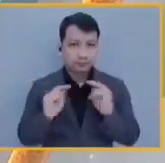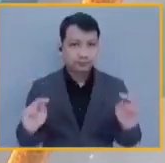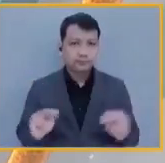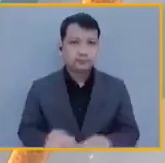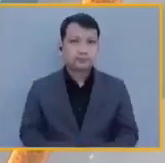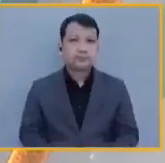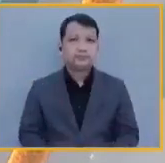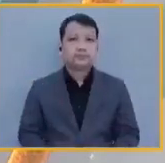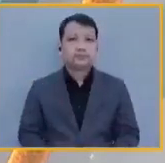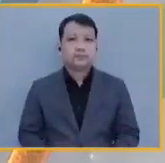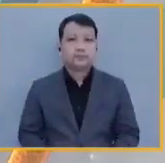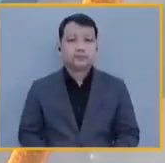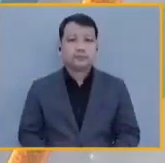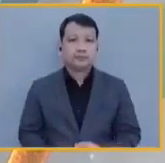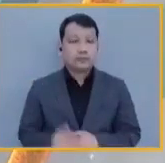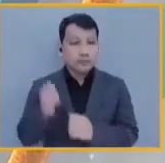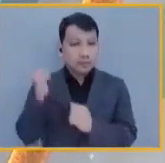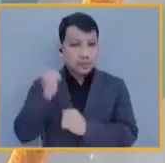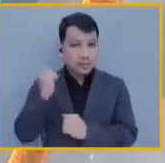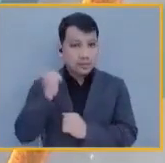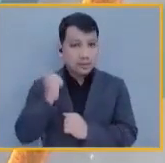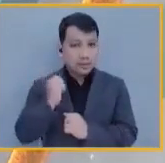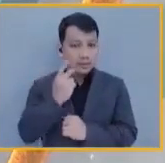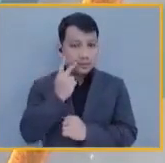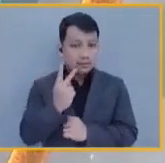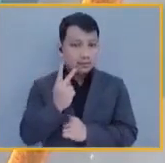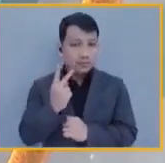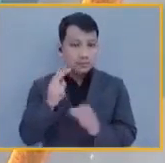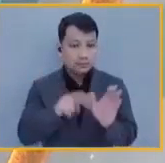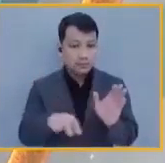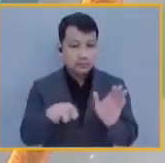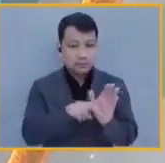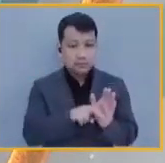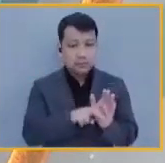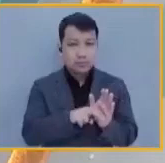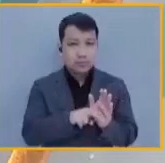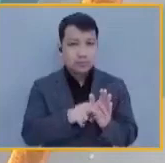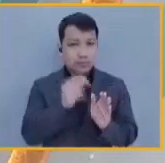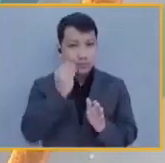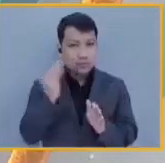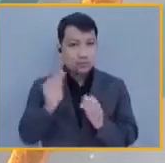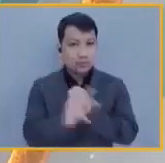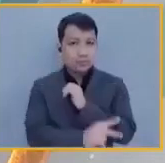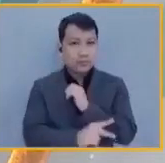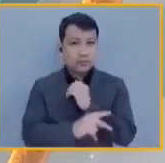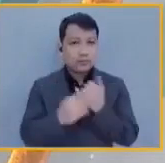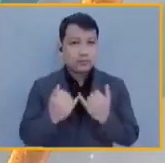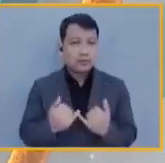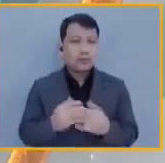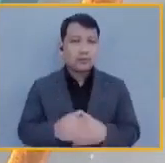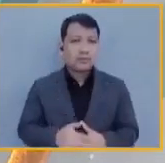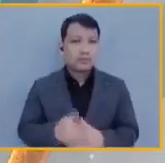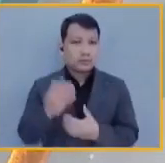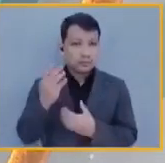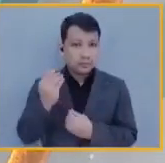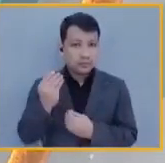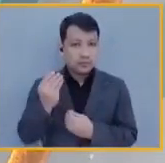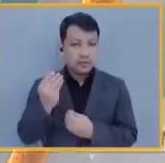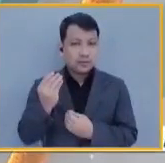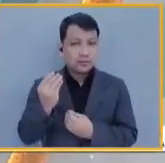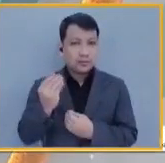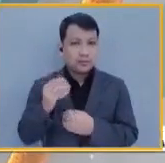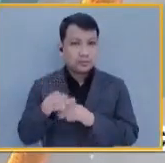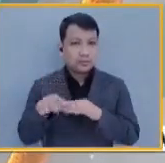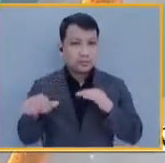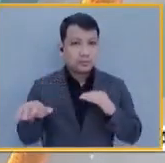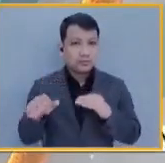Ngayon da sa asahan na may mga kababayan pa rin tayong babiyahe para umuwi sa kanilang probinsya. Alamin natin ang sitwasyon ng trapiko sa North